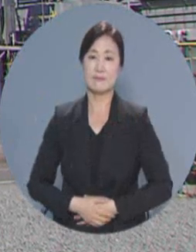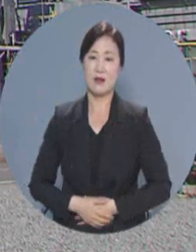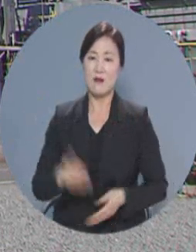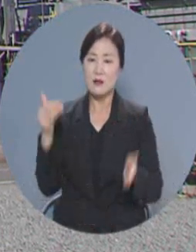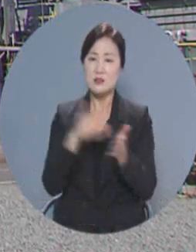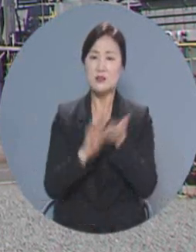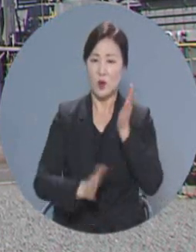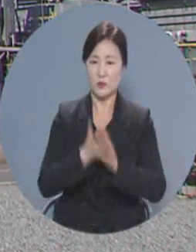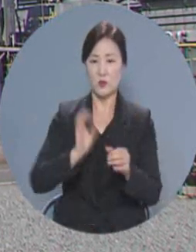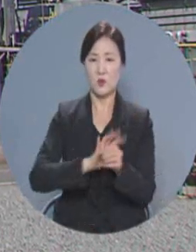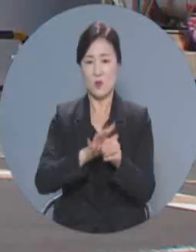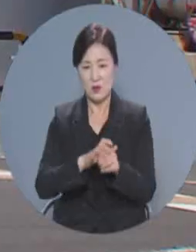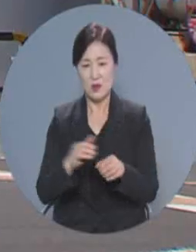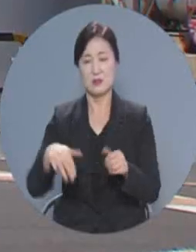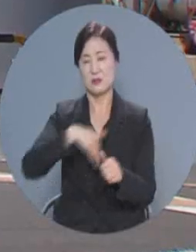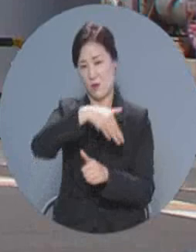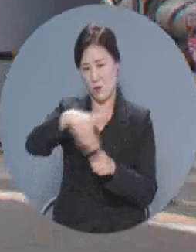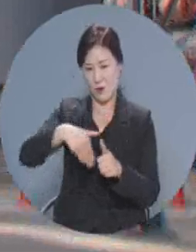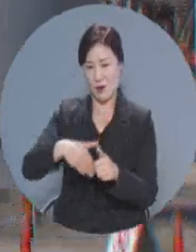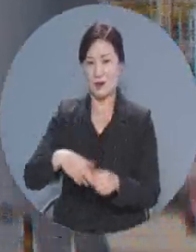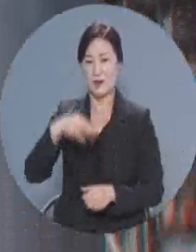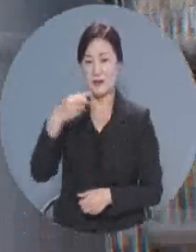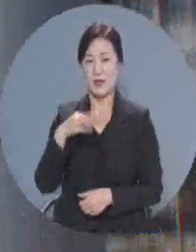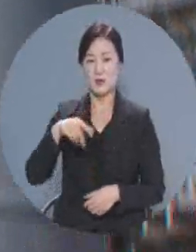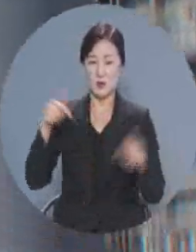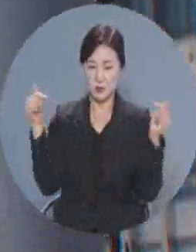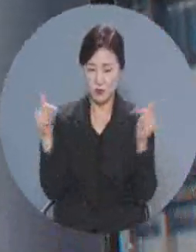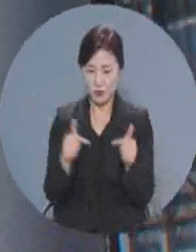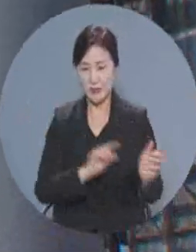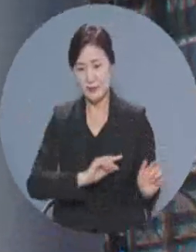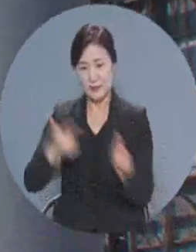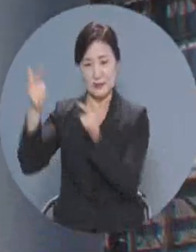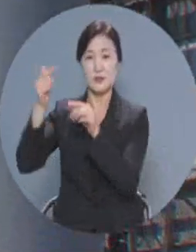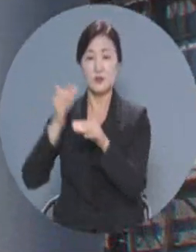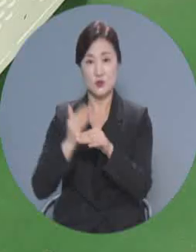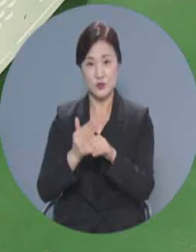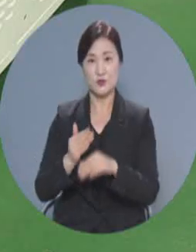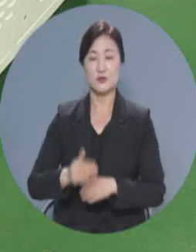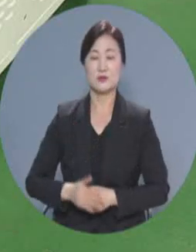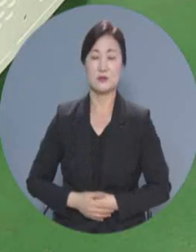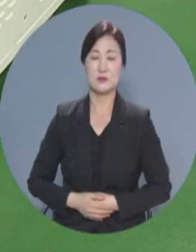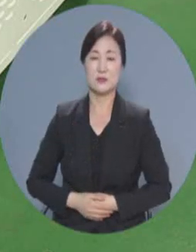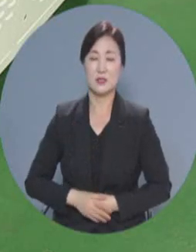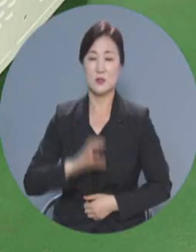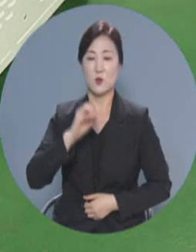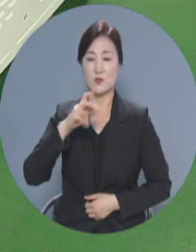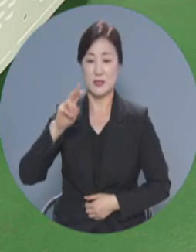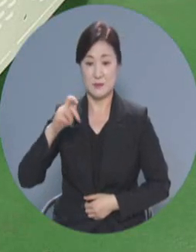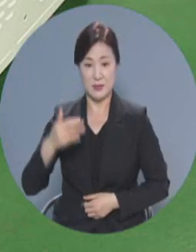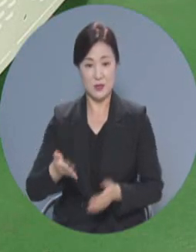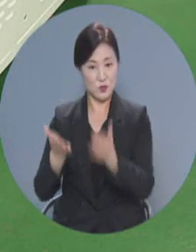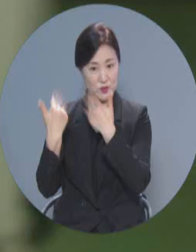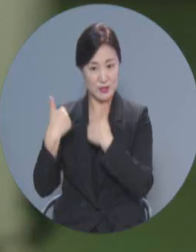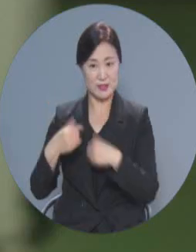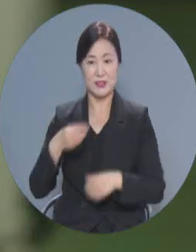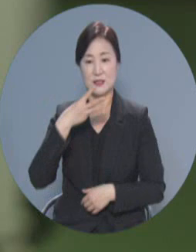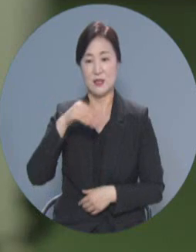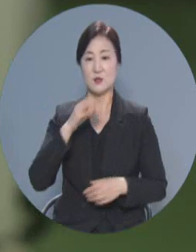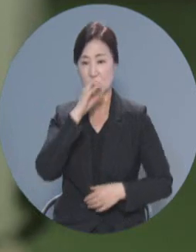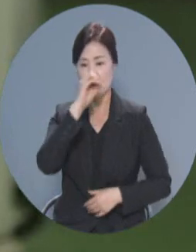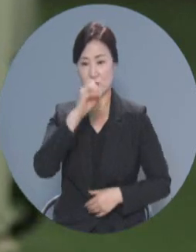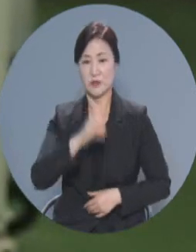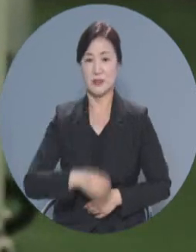않는 코로나19 여파와 저탄소, 친환경 물결이 거세지는 요즘. COP28 유치와 탄소 중립을